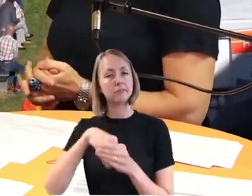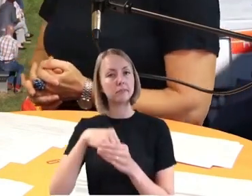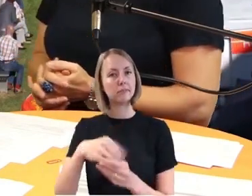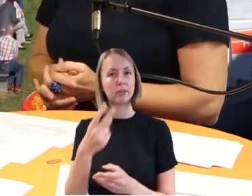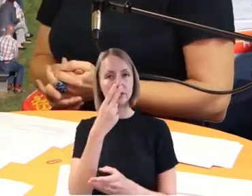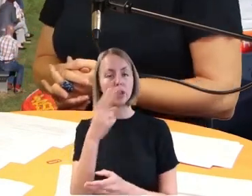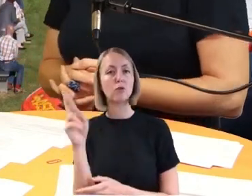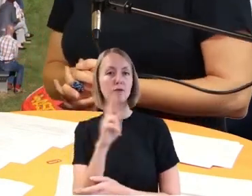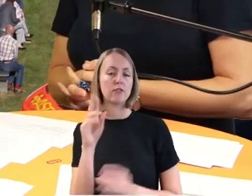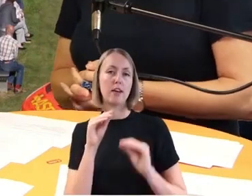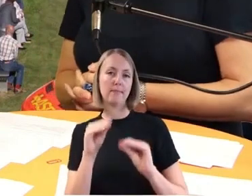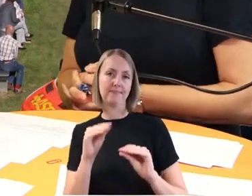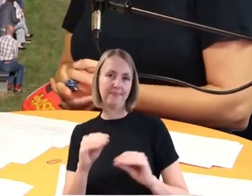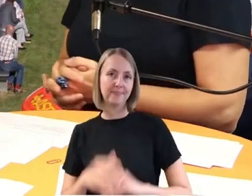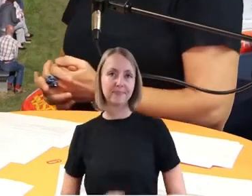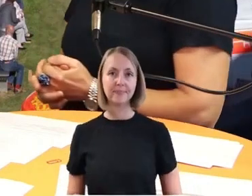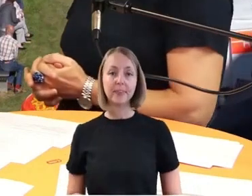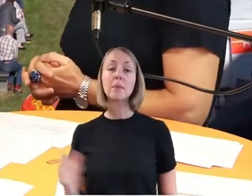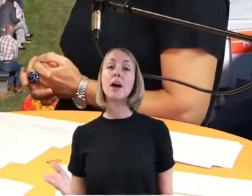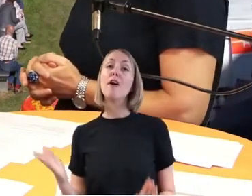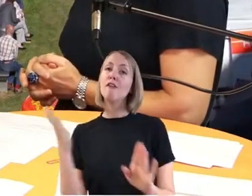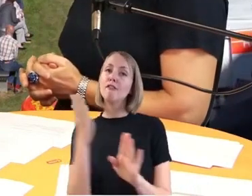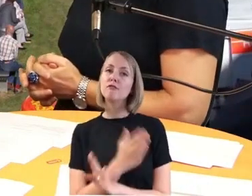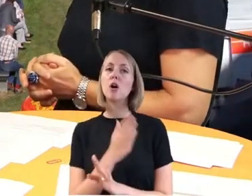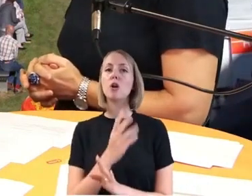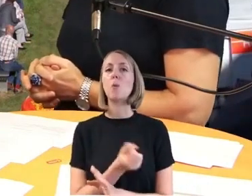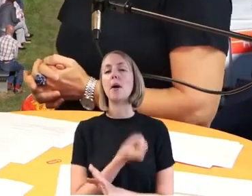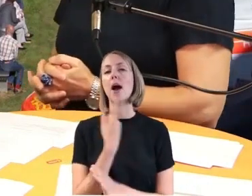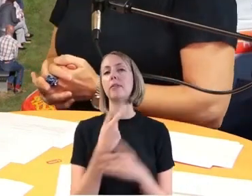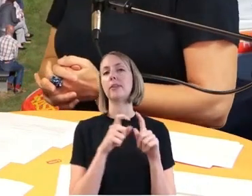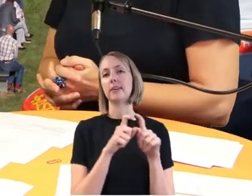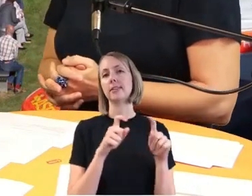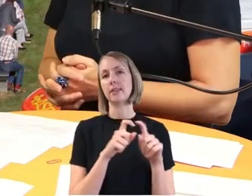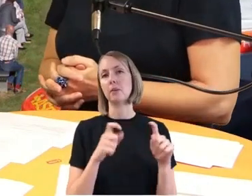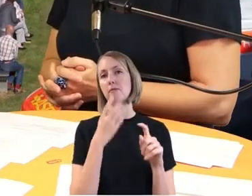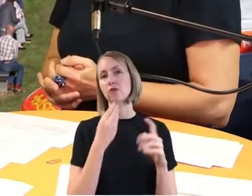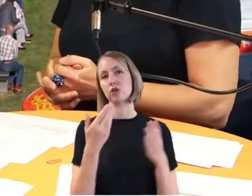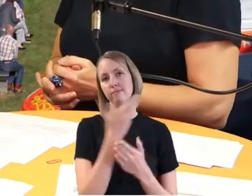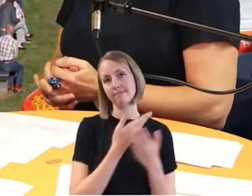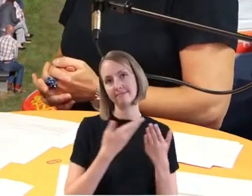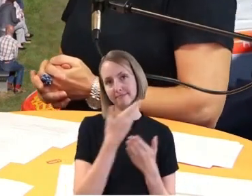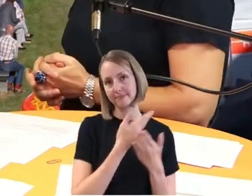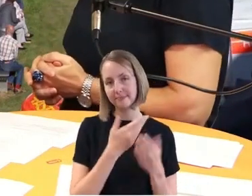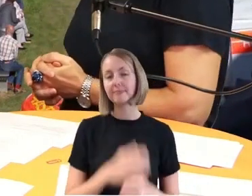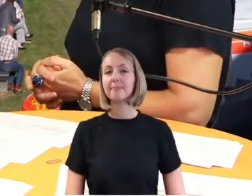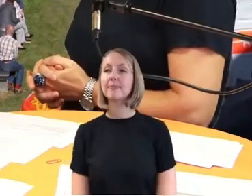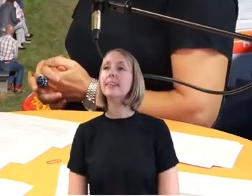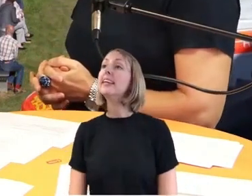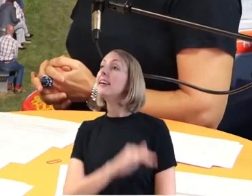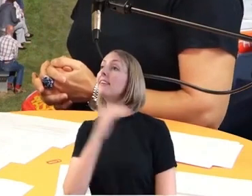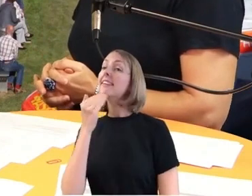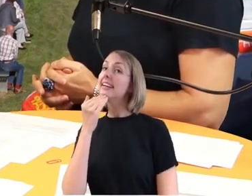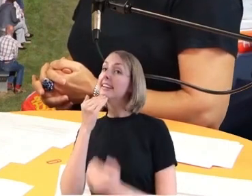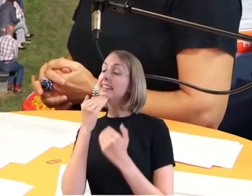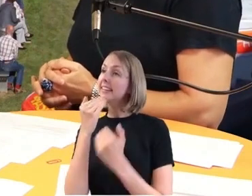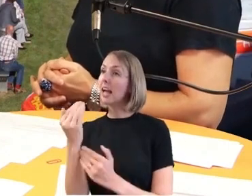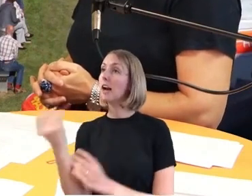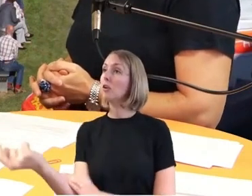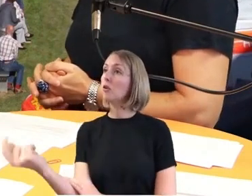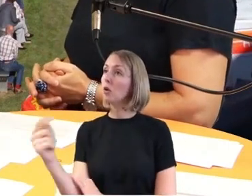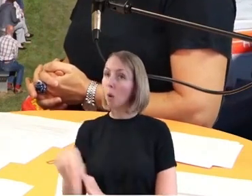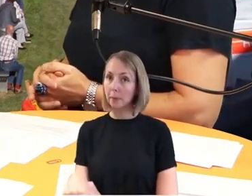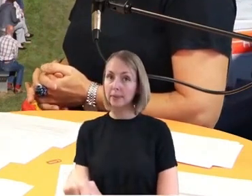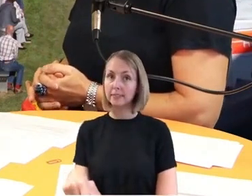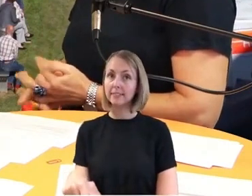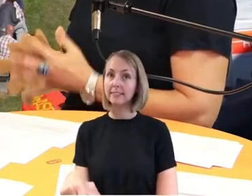sie unterrichtet. Aber vorher haben wir natürlich auch noch ein paar andere Gäste hier. Ich danke Ihnen ganz herzlich. Auch das